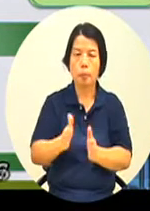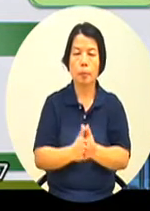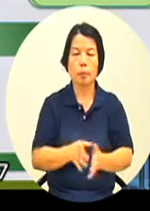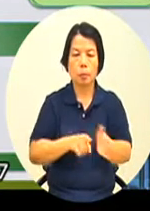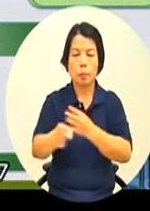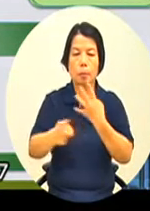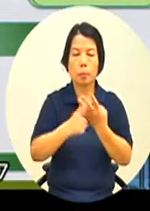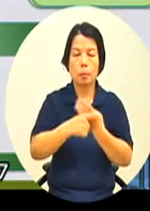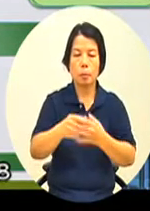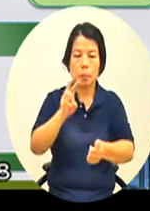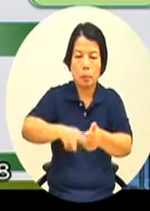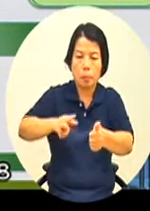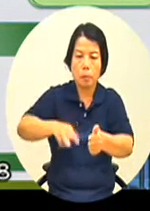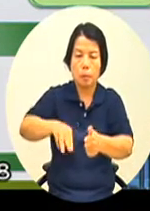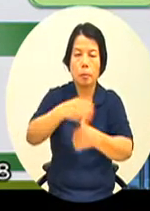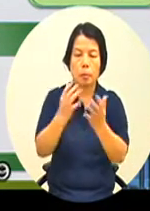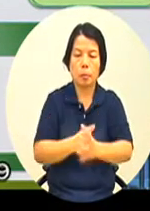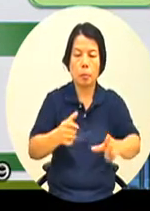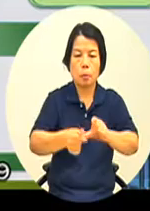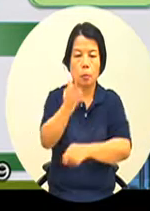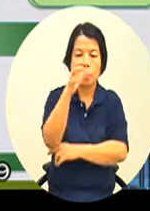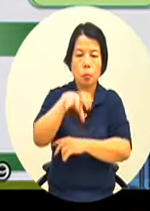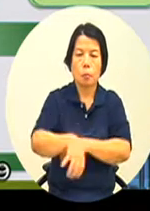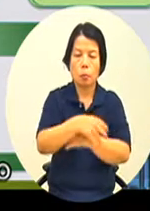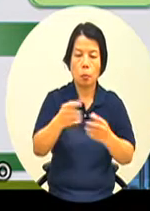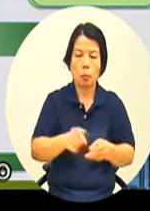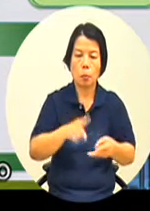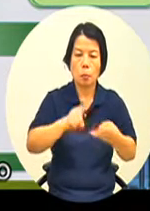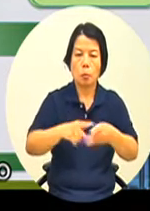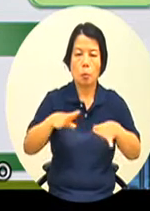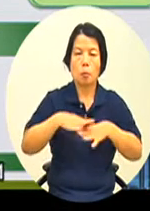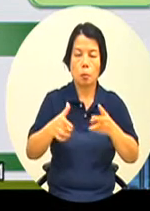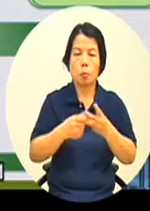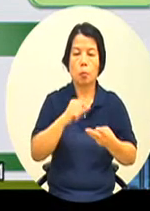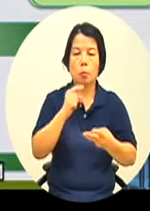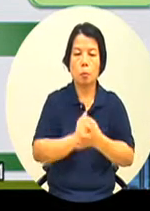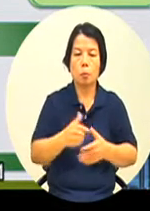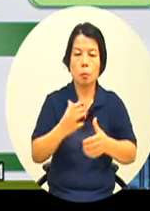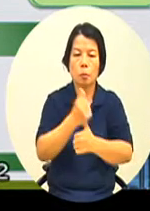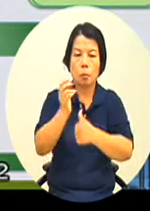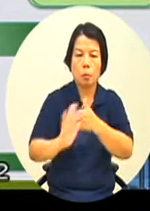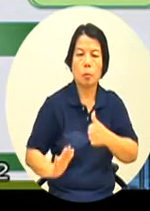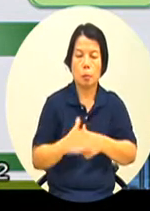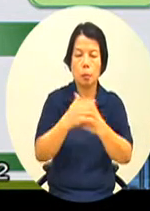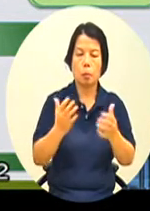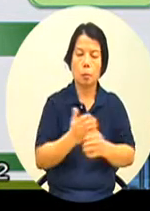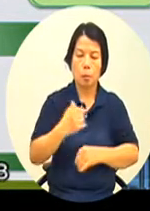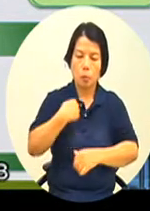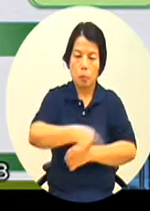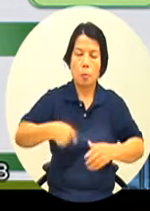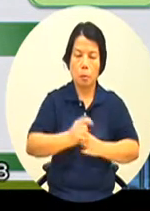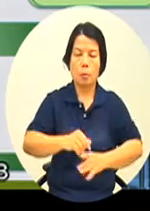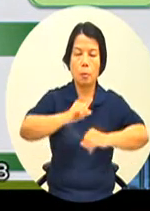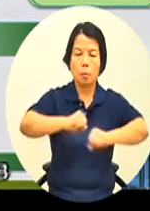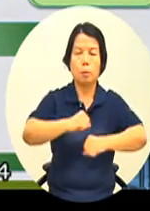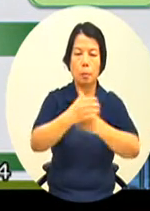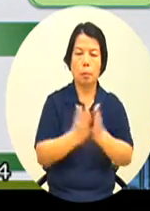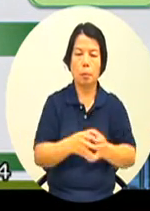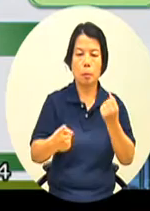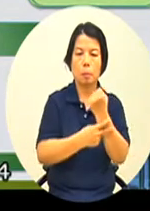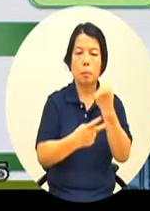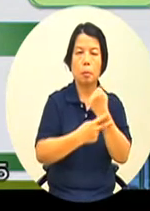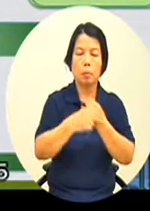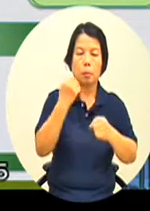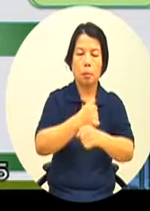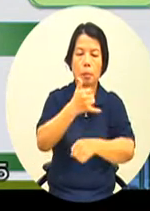业训练，这里面包括区公所的主管人员班，还有生态身心健康促进研习班，还有里干事防疫沟